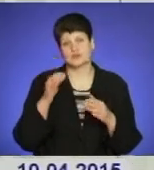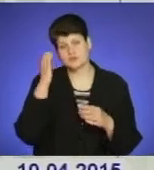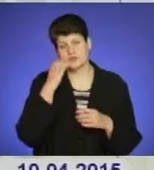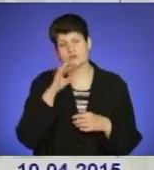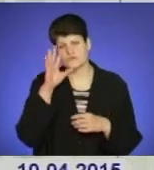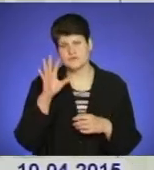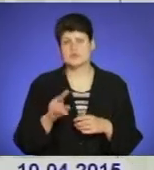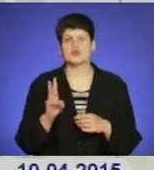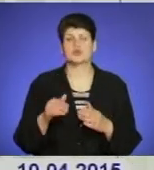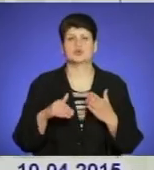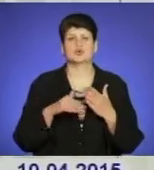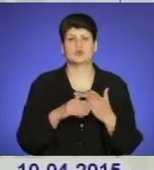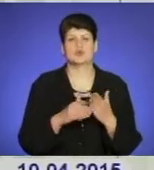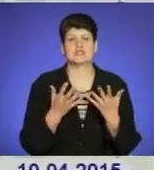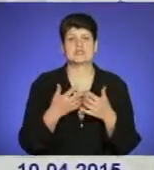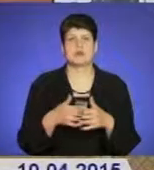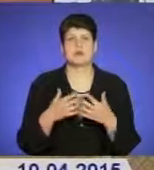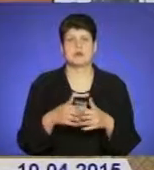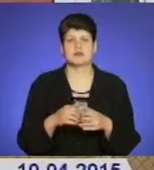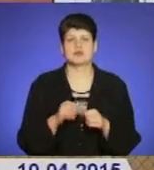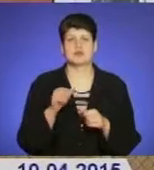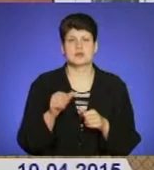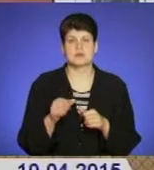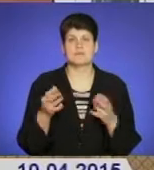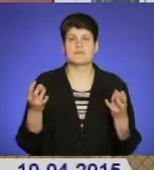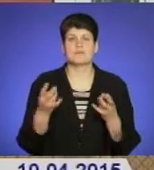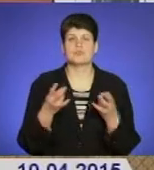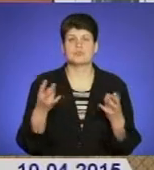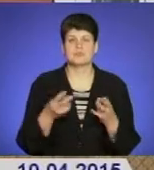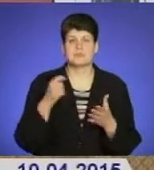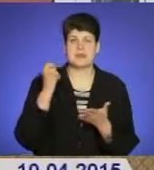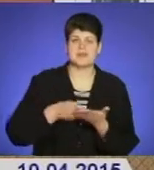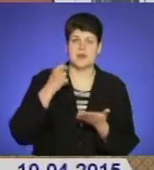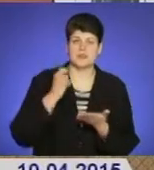вдячні усім, хто допоможе із обладнанням. Зокрема, потрібна накувальня.